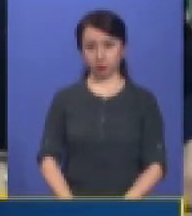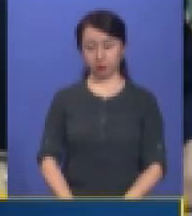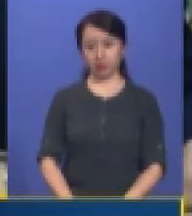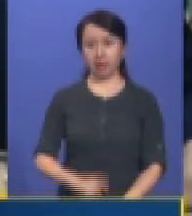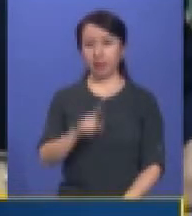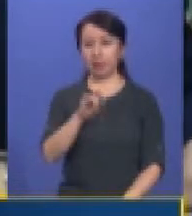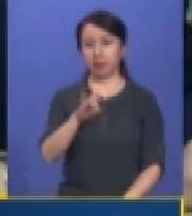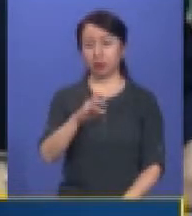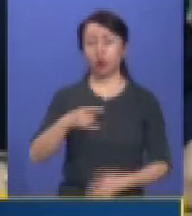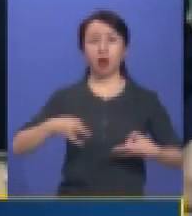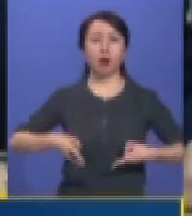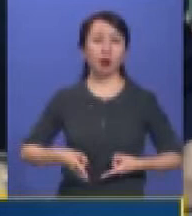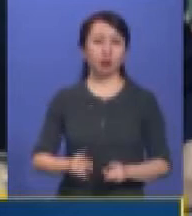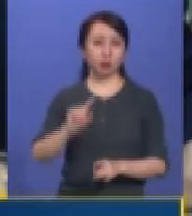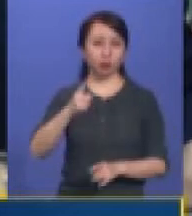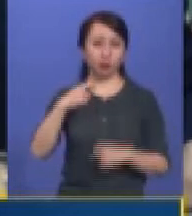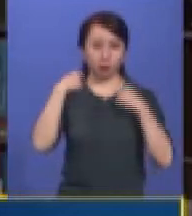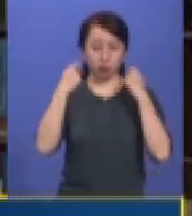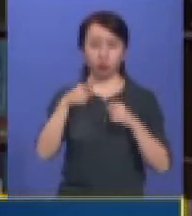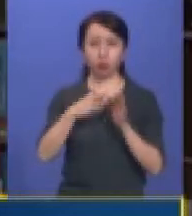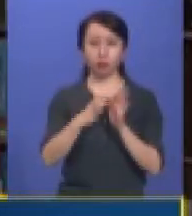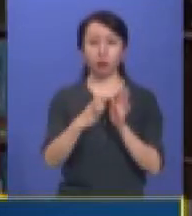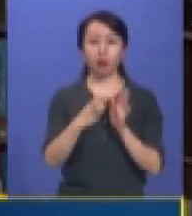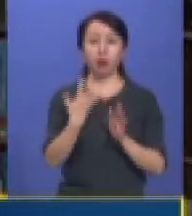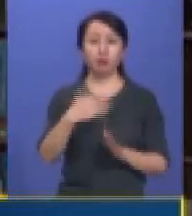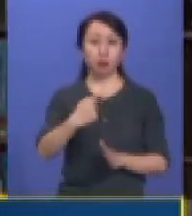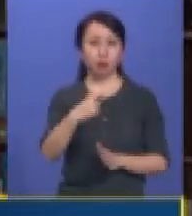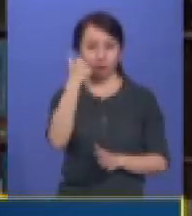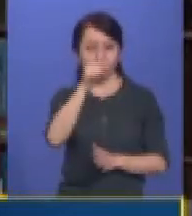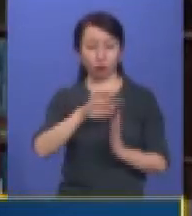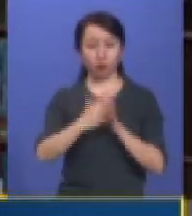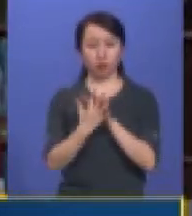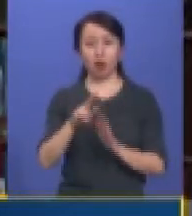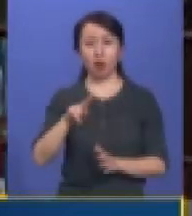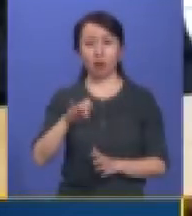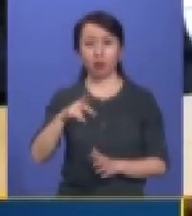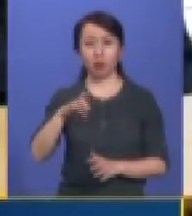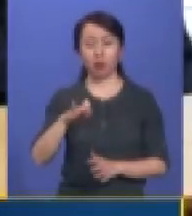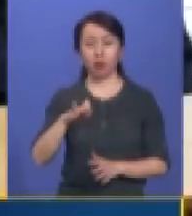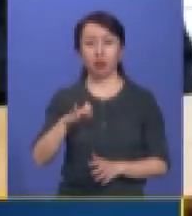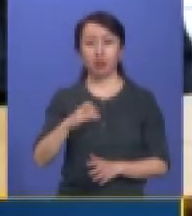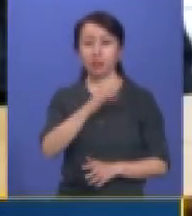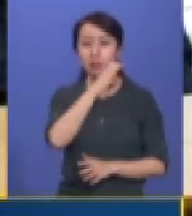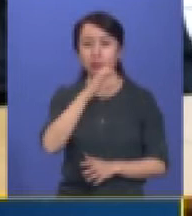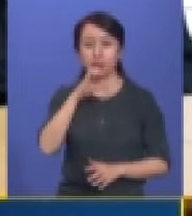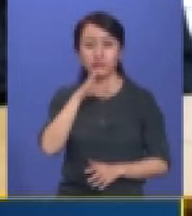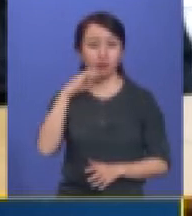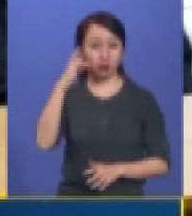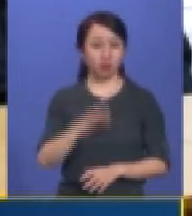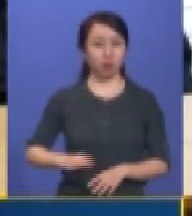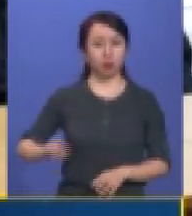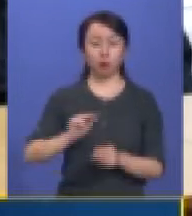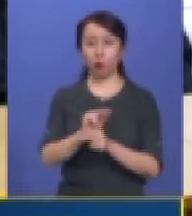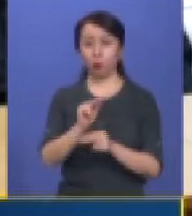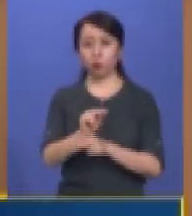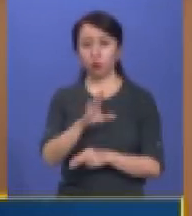Зейнулла Акимжанов родился 1 июля 1951 года в селе Мангильды Жамбылского района Североказахстанской области.